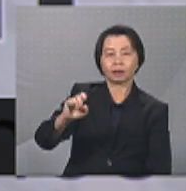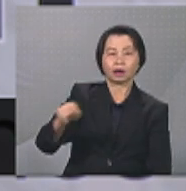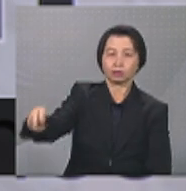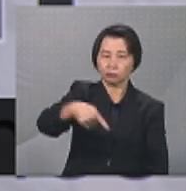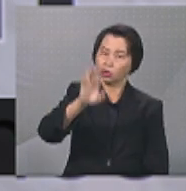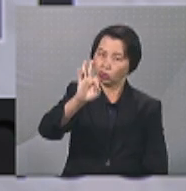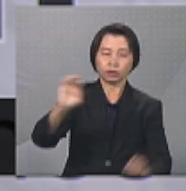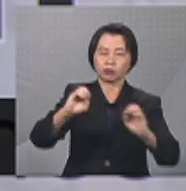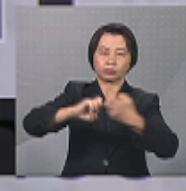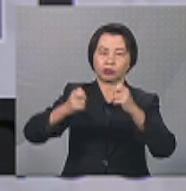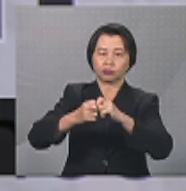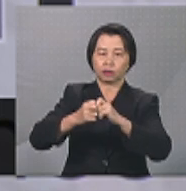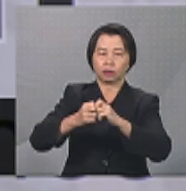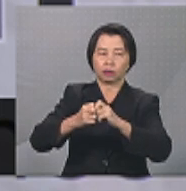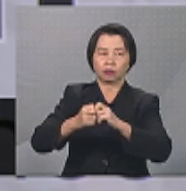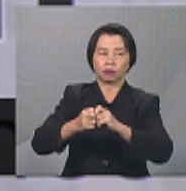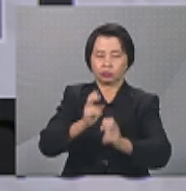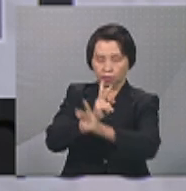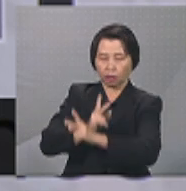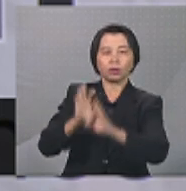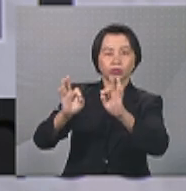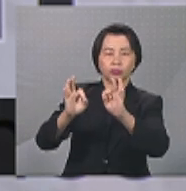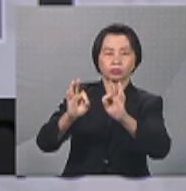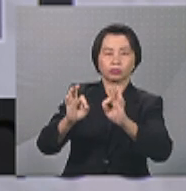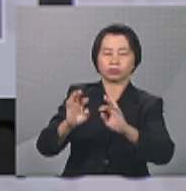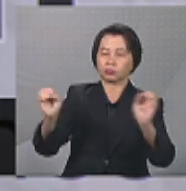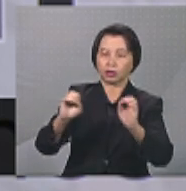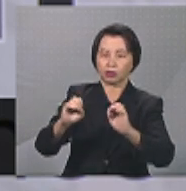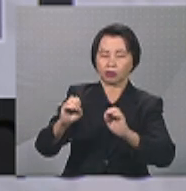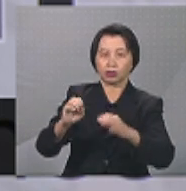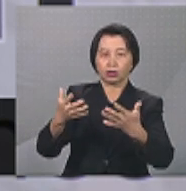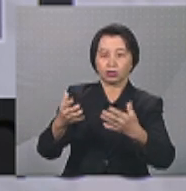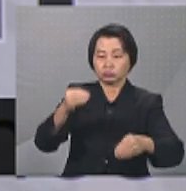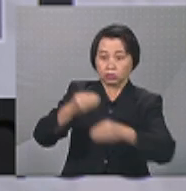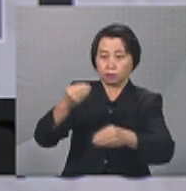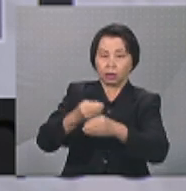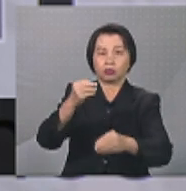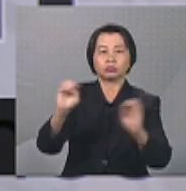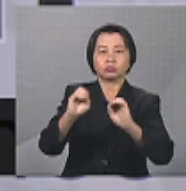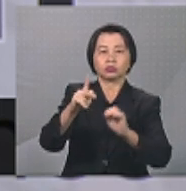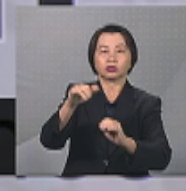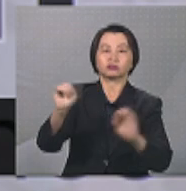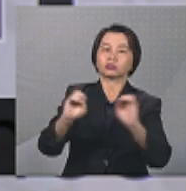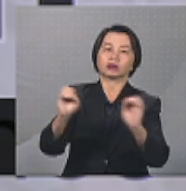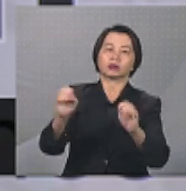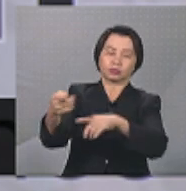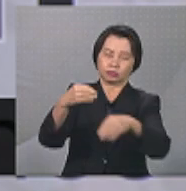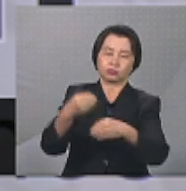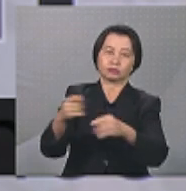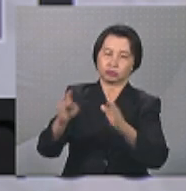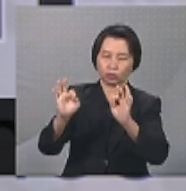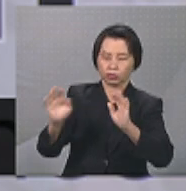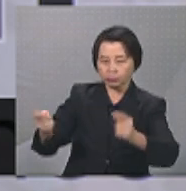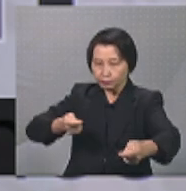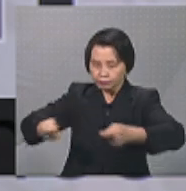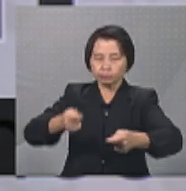terkawal. Kluster tu kluster yang terkawal. Jadi kalau kita lihat hari ini pun tiada pertambahan kes di Pengerang. Jadi ini tapi